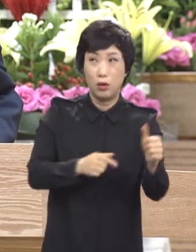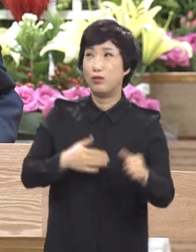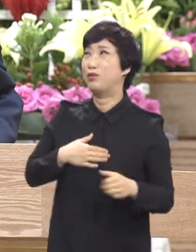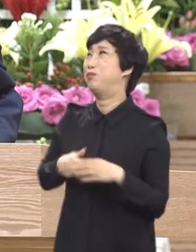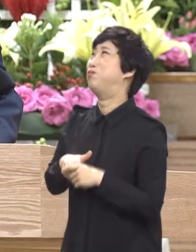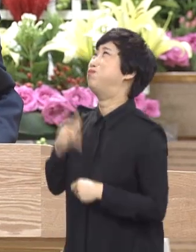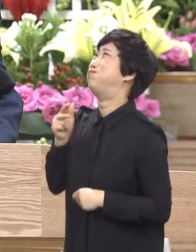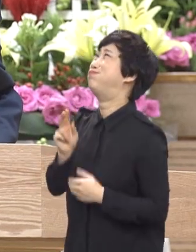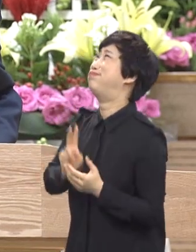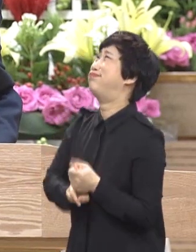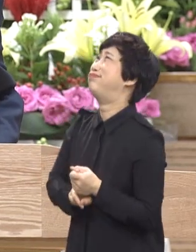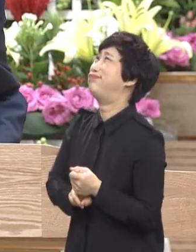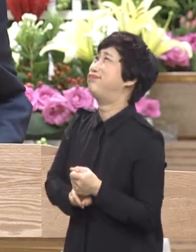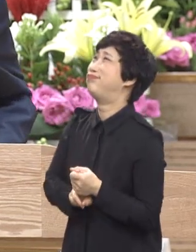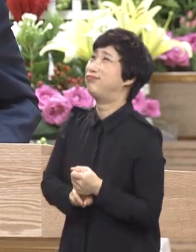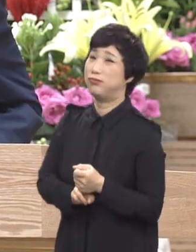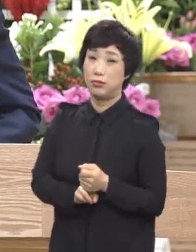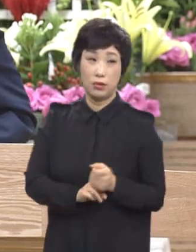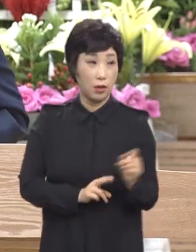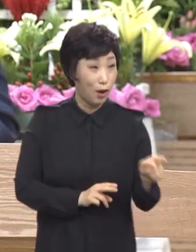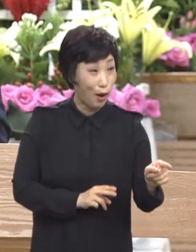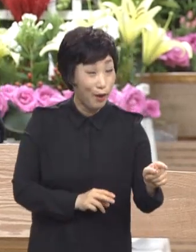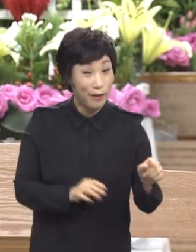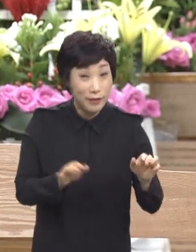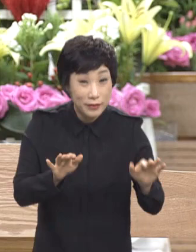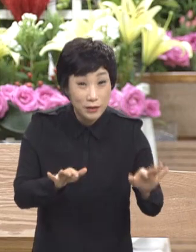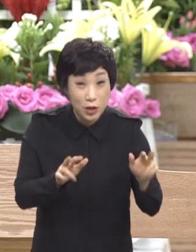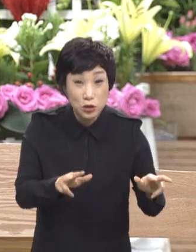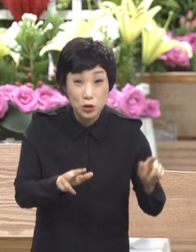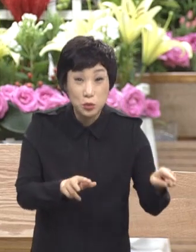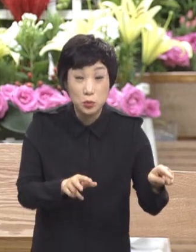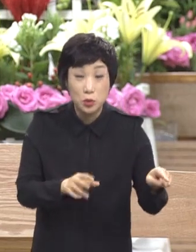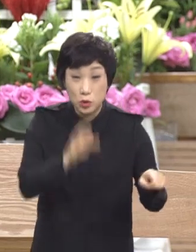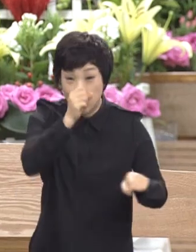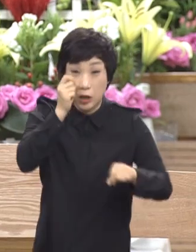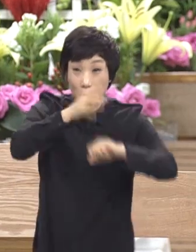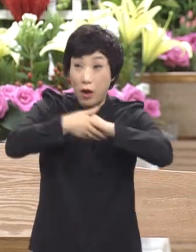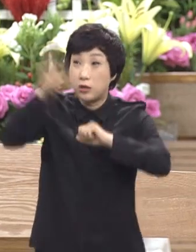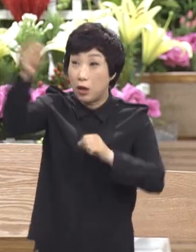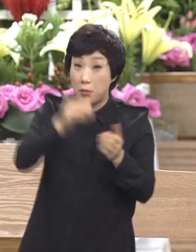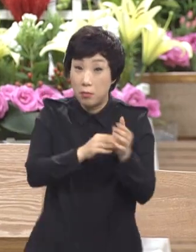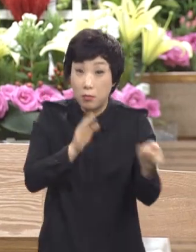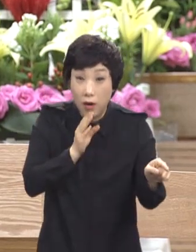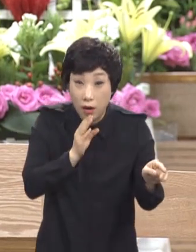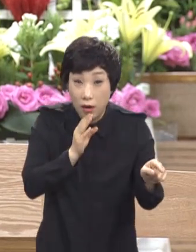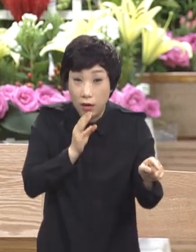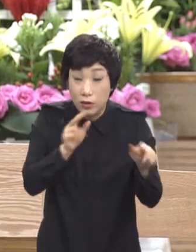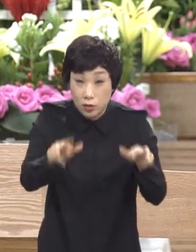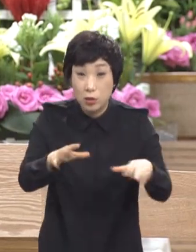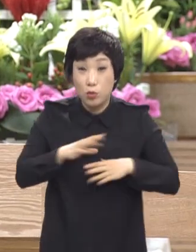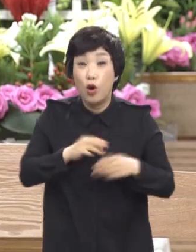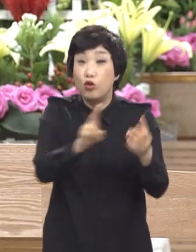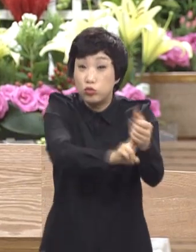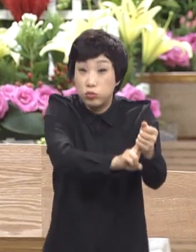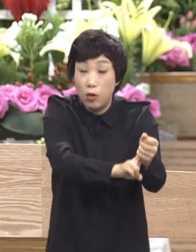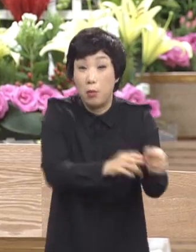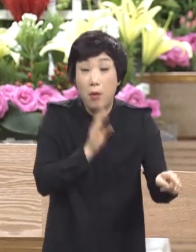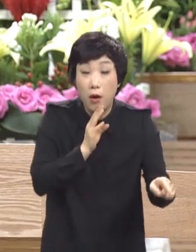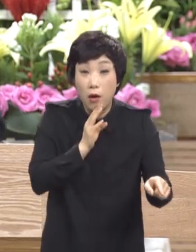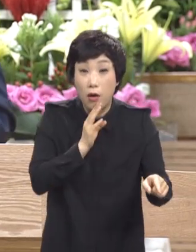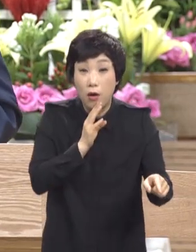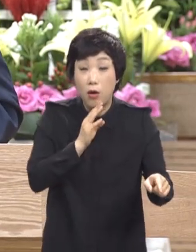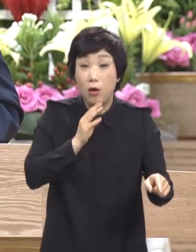숨으로 숨었습니다. 아니, 제가 선악과 먹고 지금 무서워서